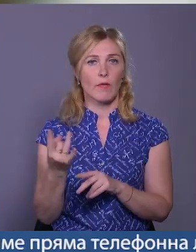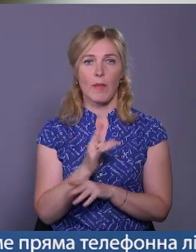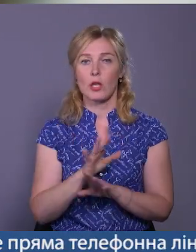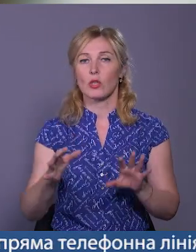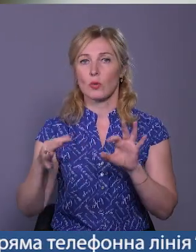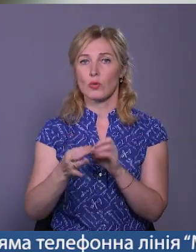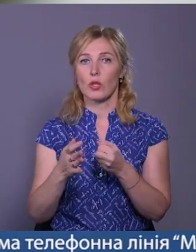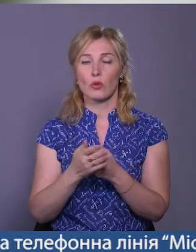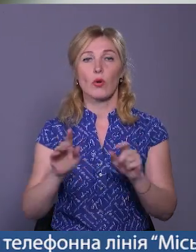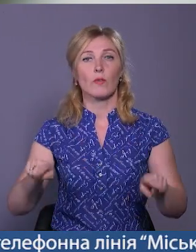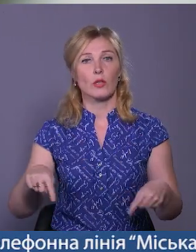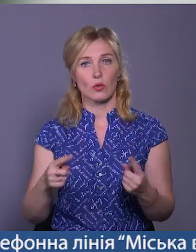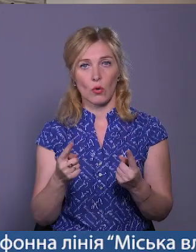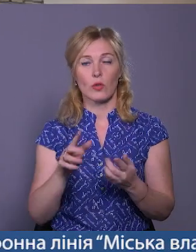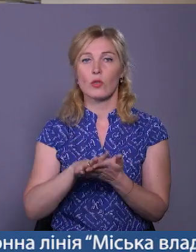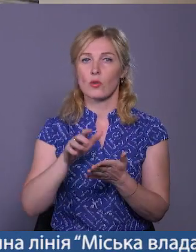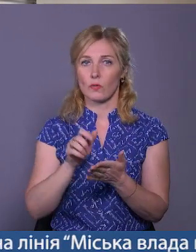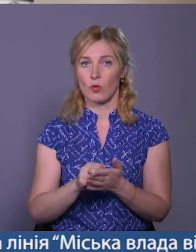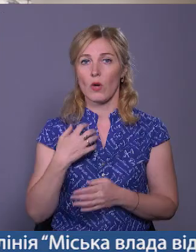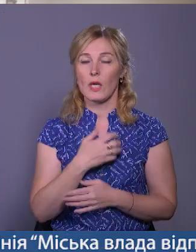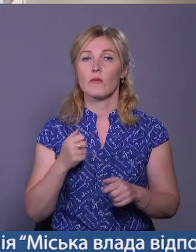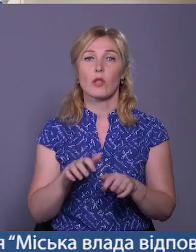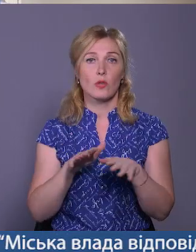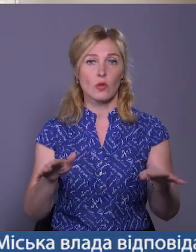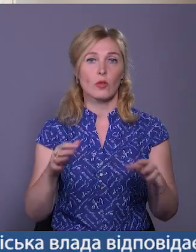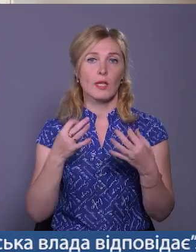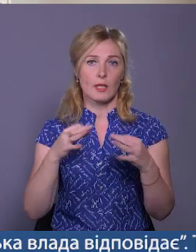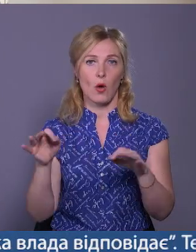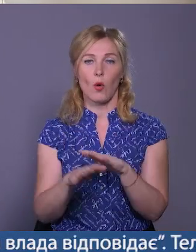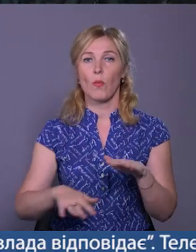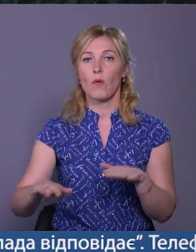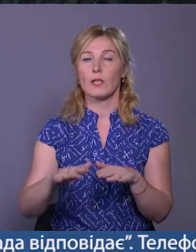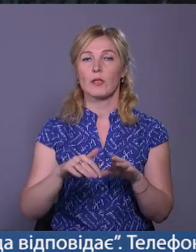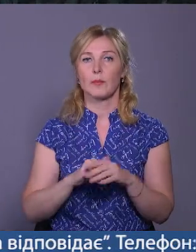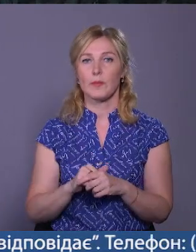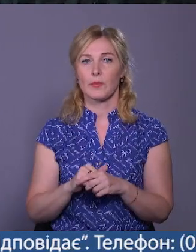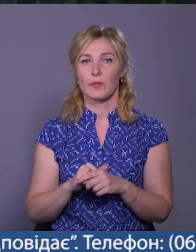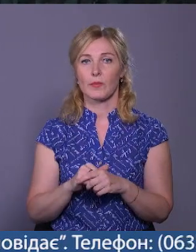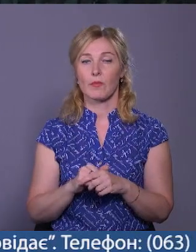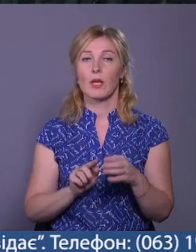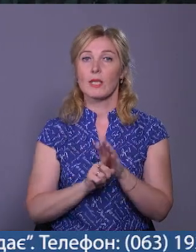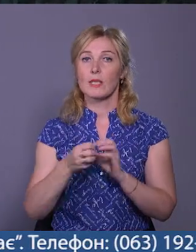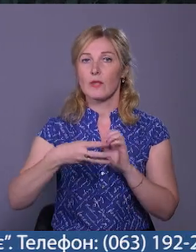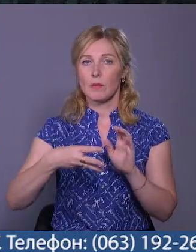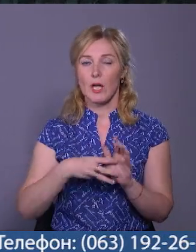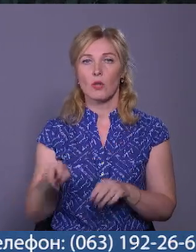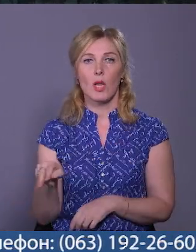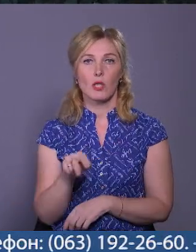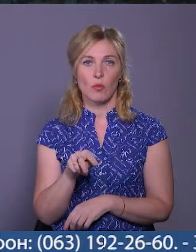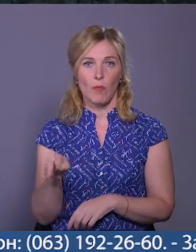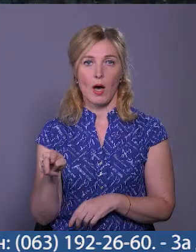долучаються до відновлення зруйнованої інфраструктури на деокупованих територіях з 18 листопада